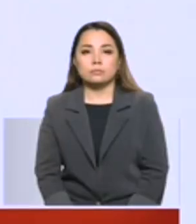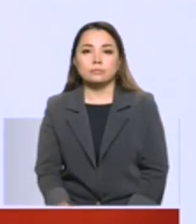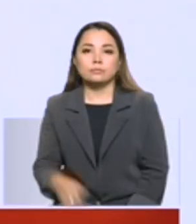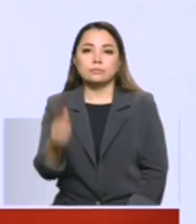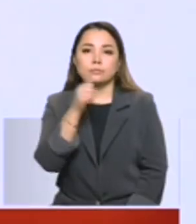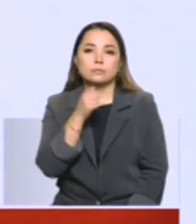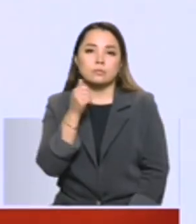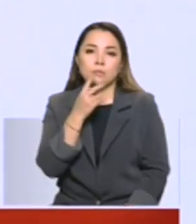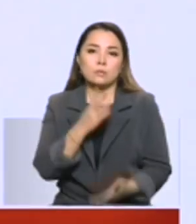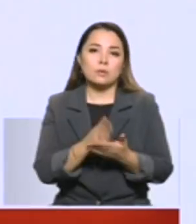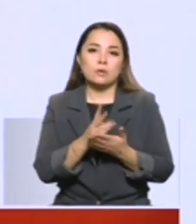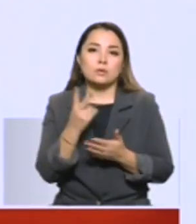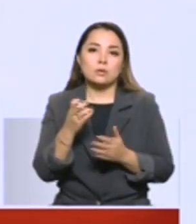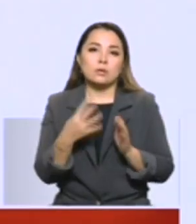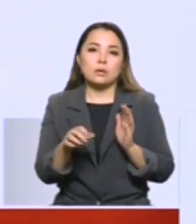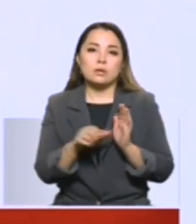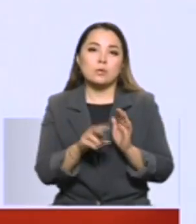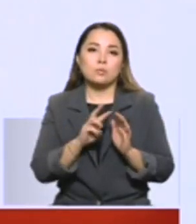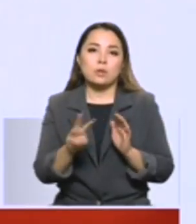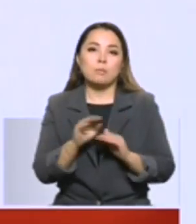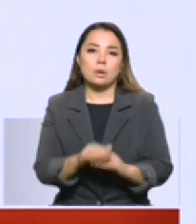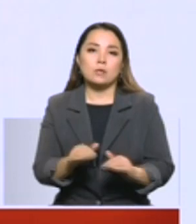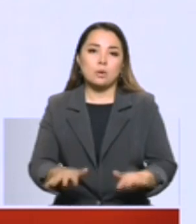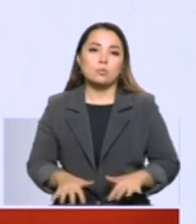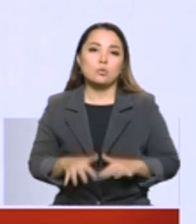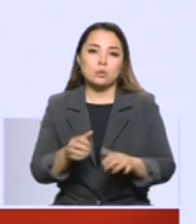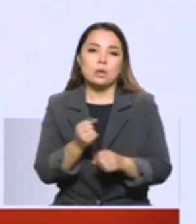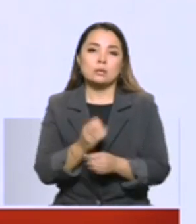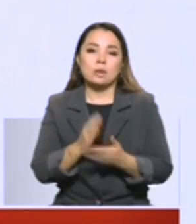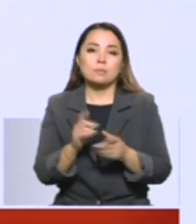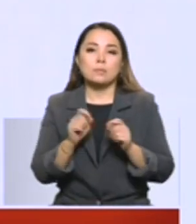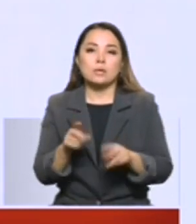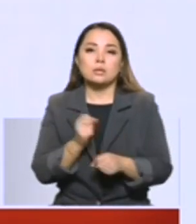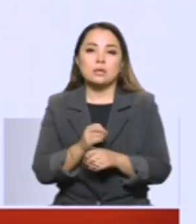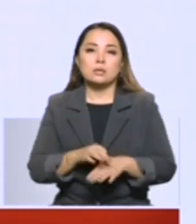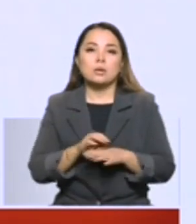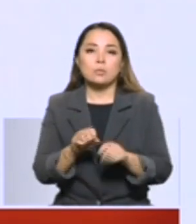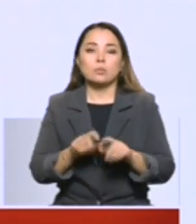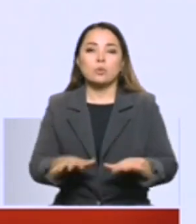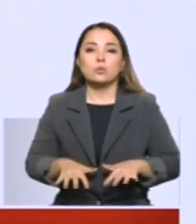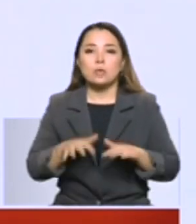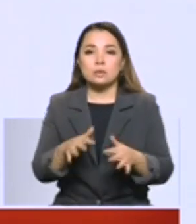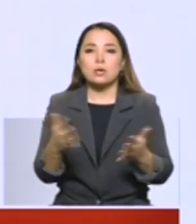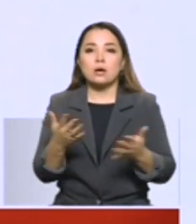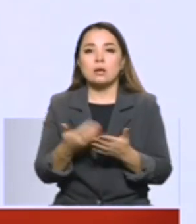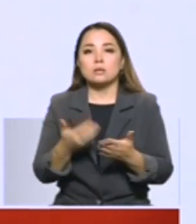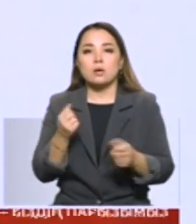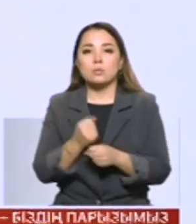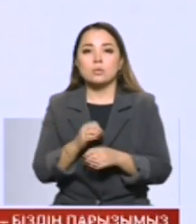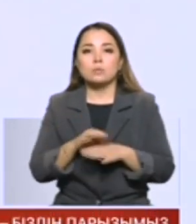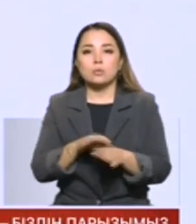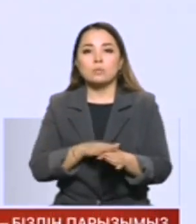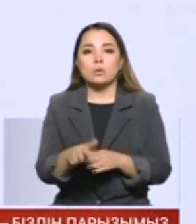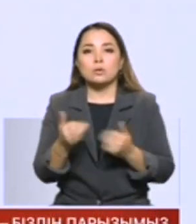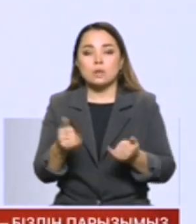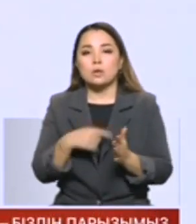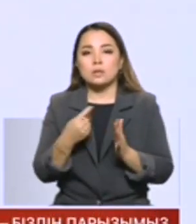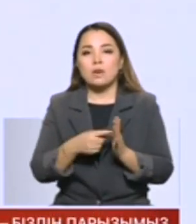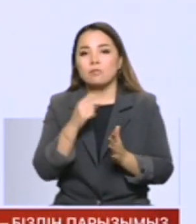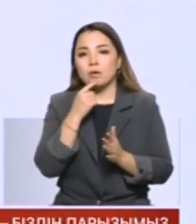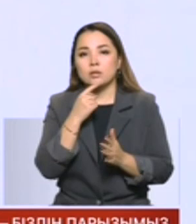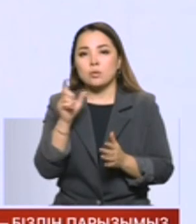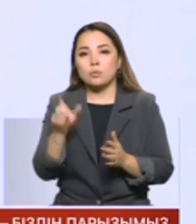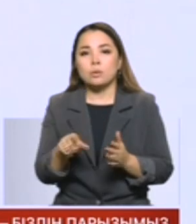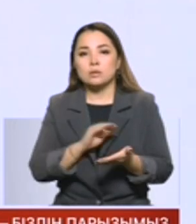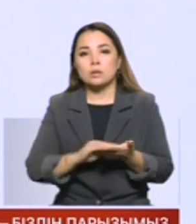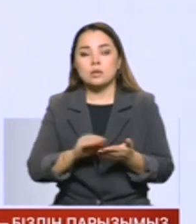Жыл сайын әлемде 246 миллион бала буллингке ұшырайды. Мектепте жасалатын буллингтің қалай алдын алуға болады? Бұл сауалды